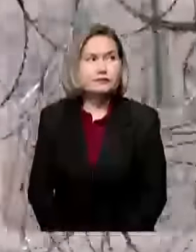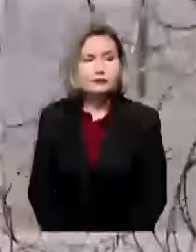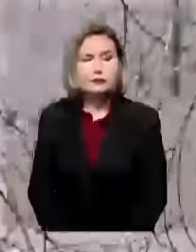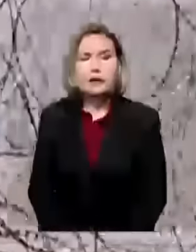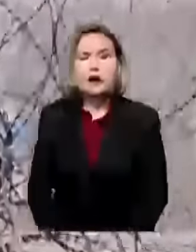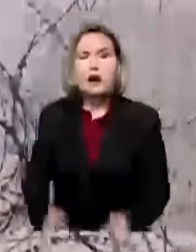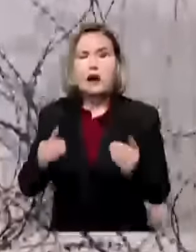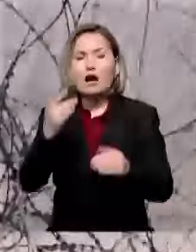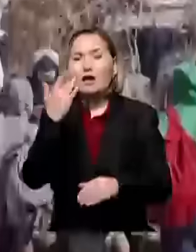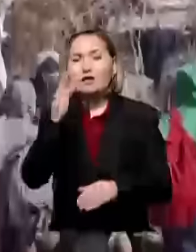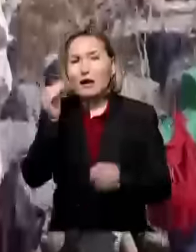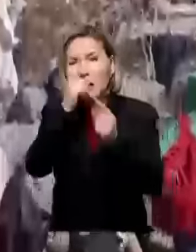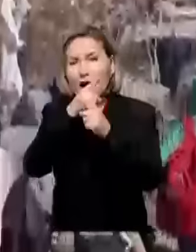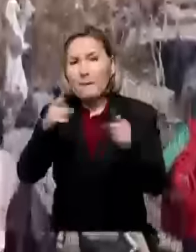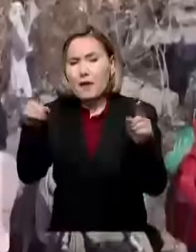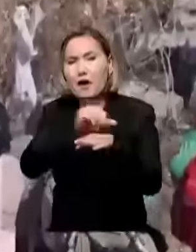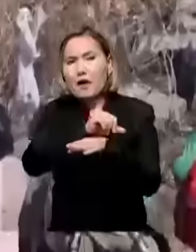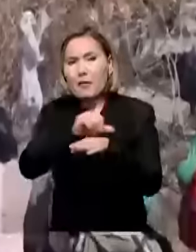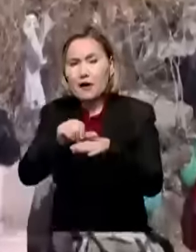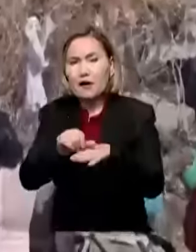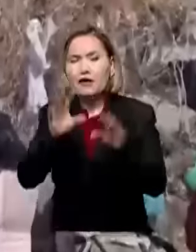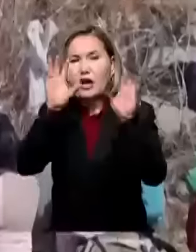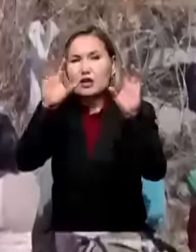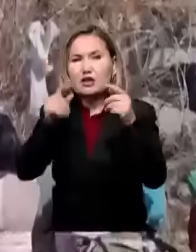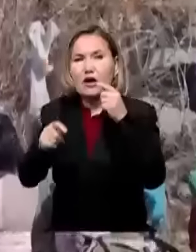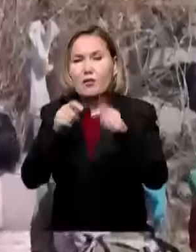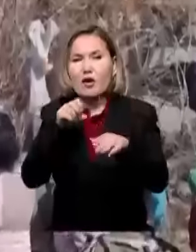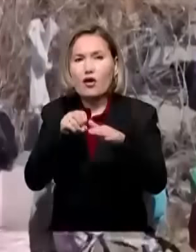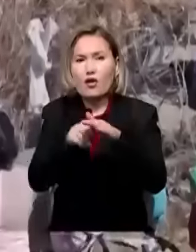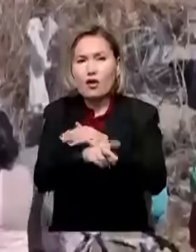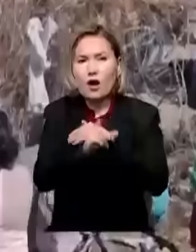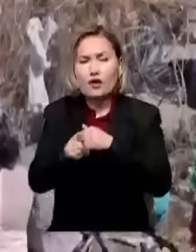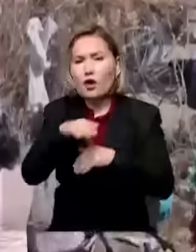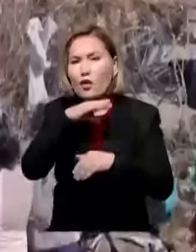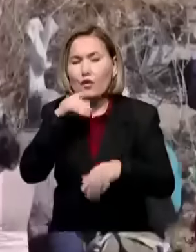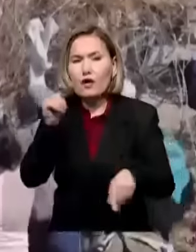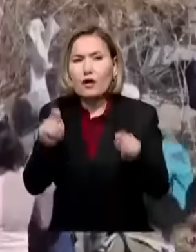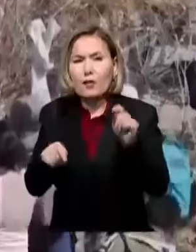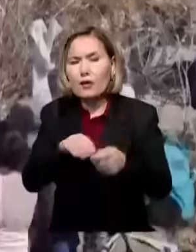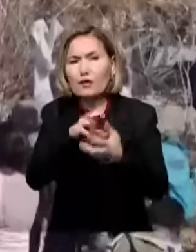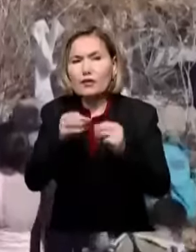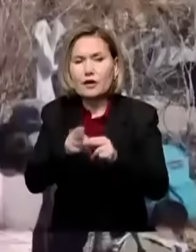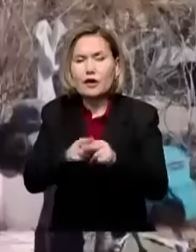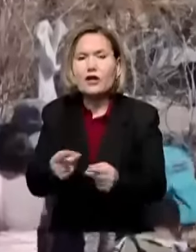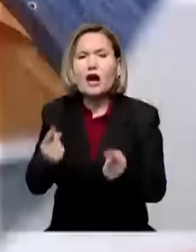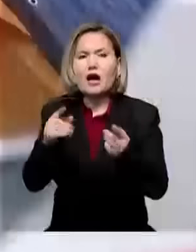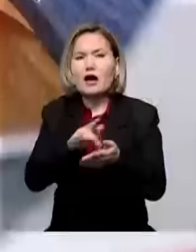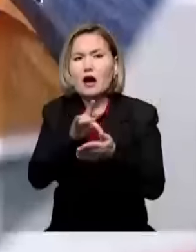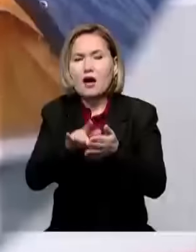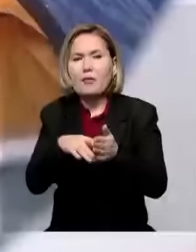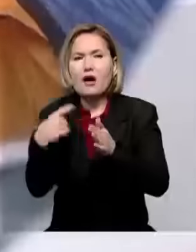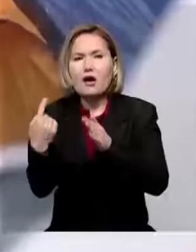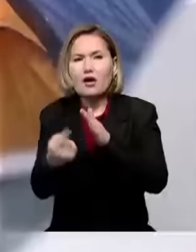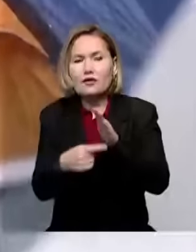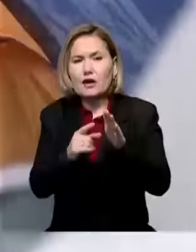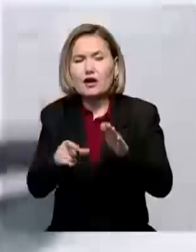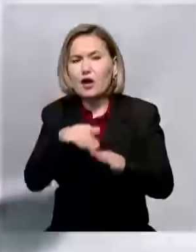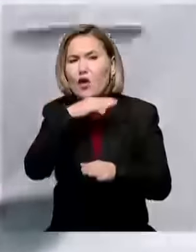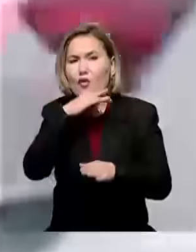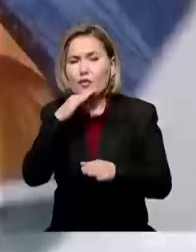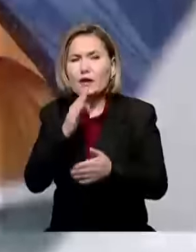Қазір Ақышқа Мексика шекарасы арқылы заңсыз келушілердің қарасында қисап жоқ. Ірі шаһарларда көше кезген босқындарды көптеп